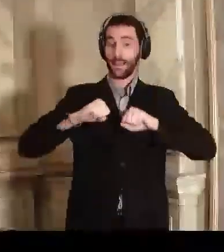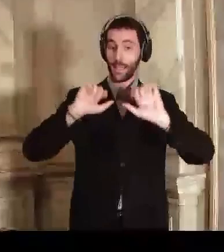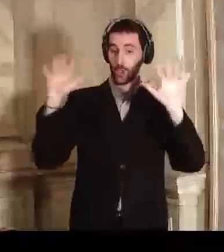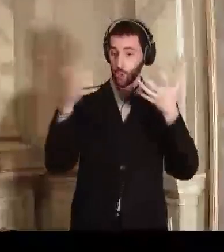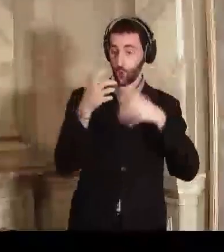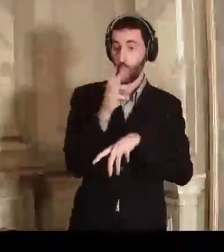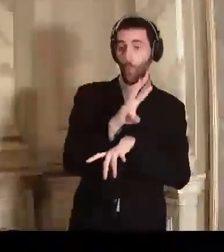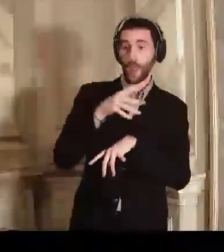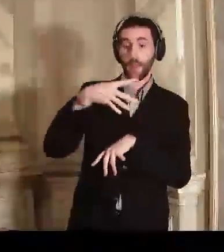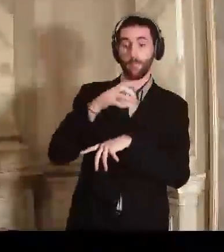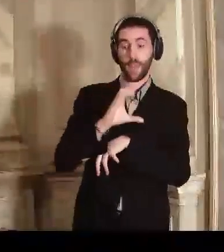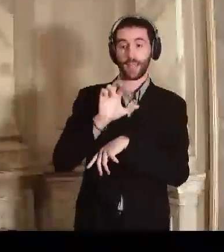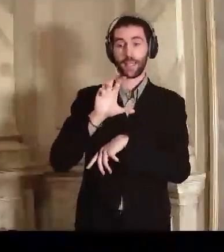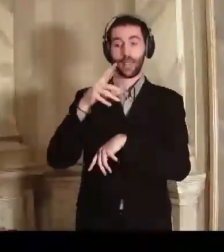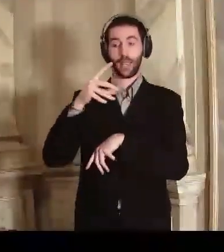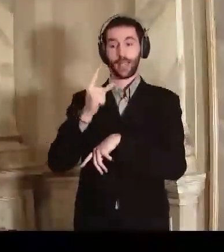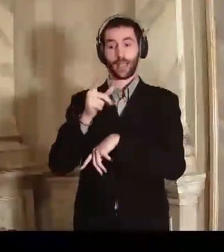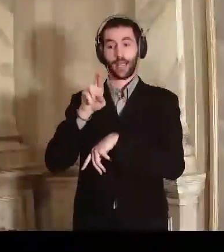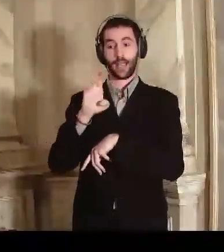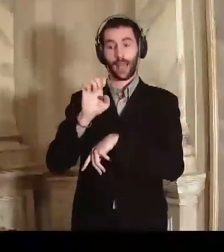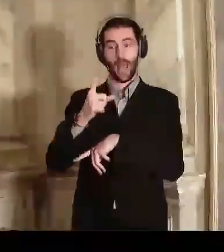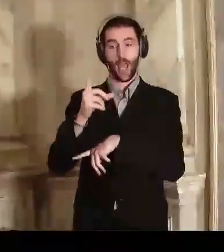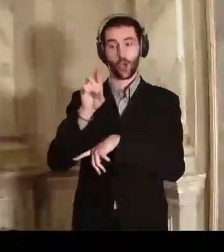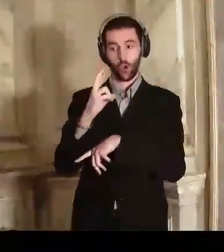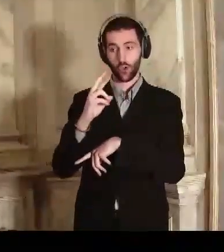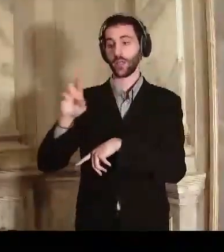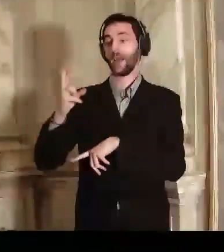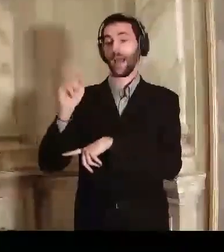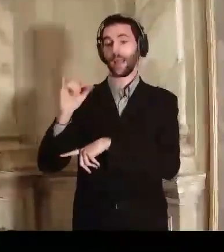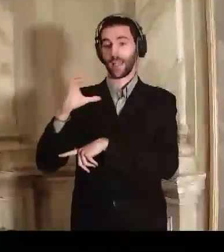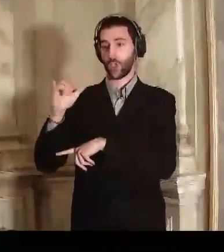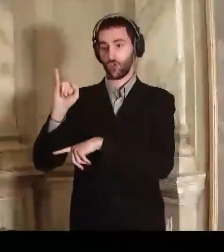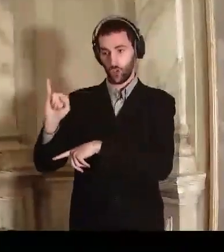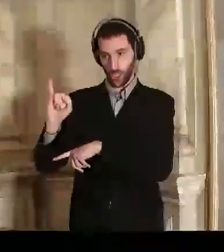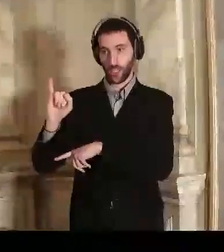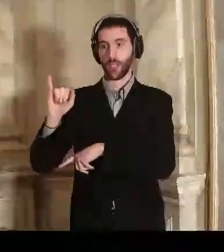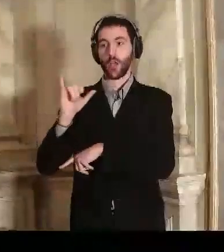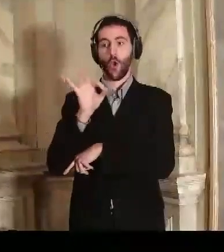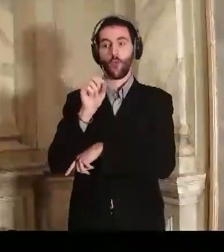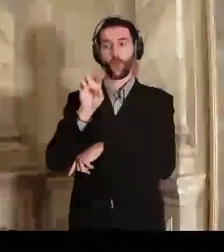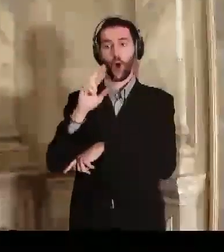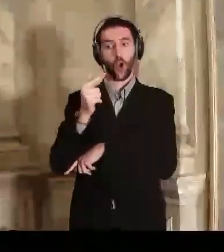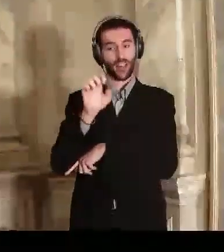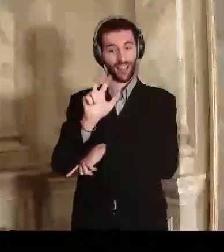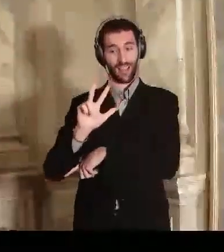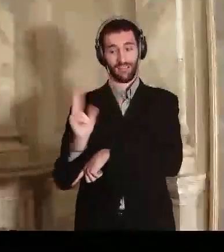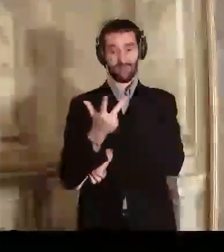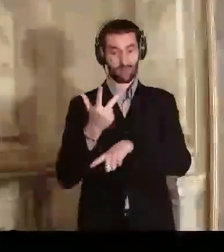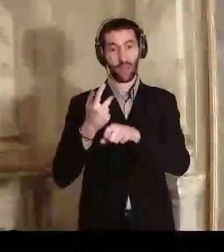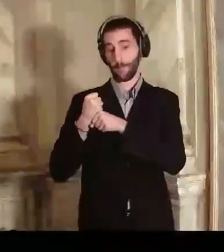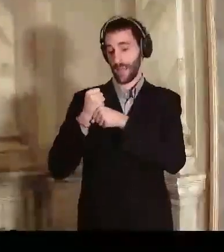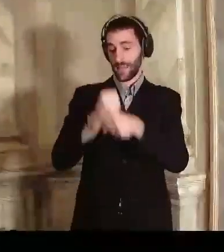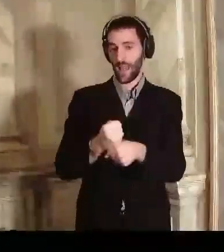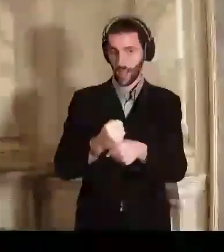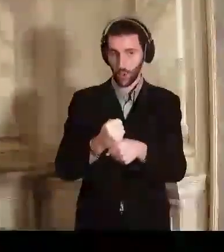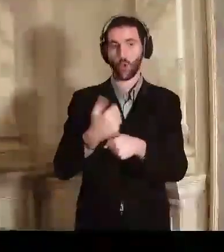Lucia Ronchetti, Stefano Ricci e Gianni Forte ha dimostrato nei primi tre anni del loro mandato le infinite